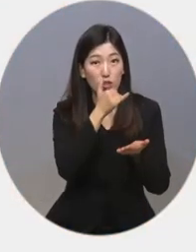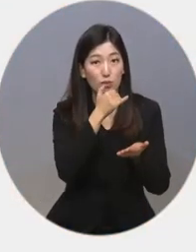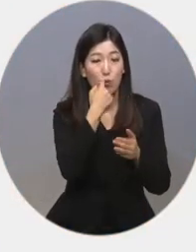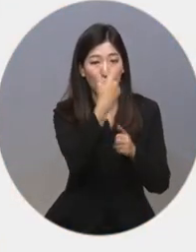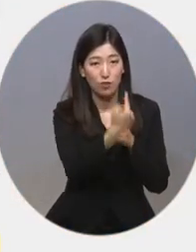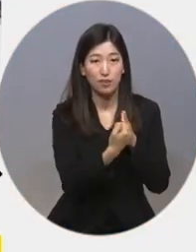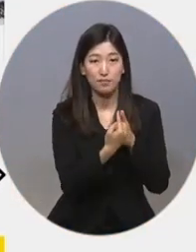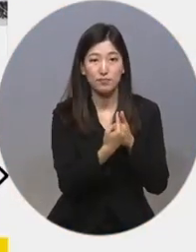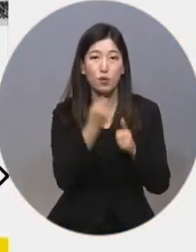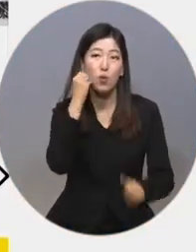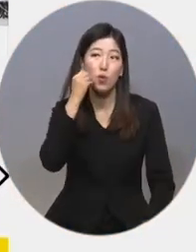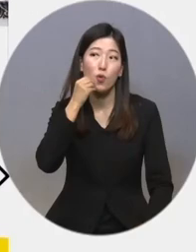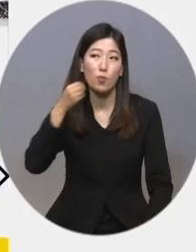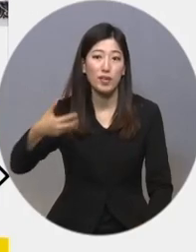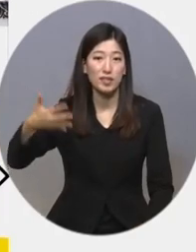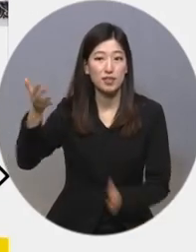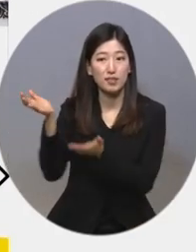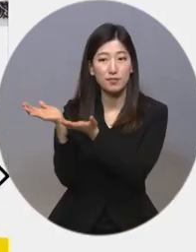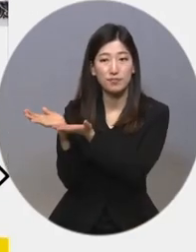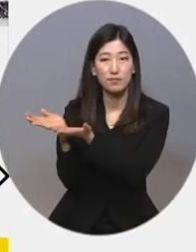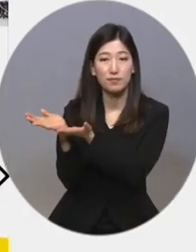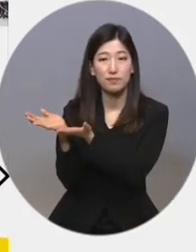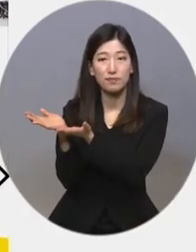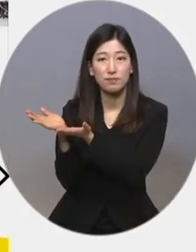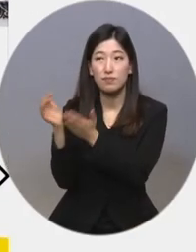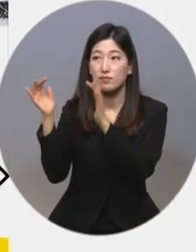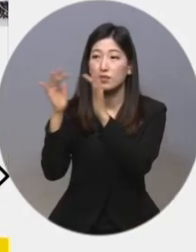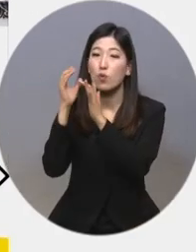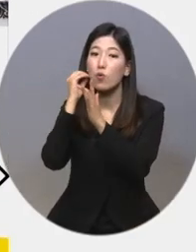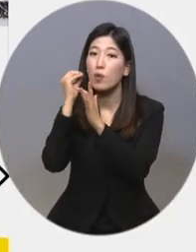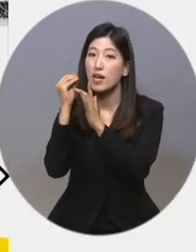웰페어뉴스 홈페이지 또는 전자우편,